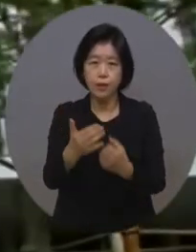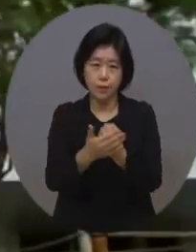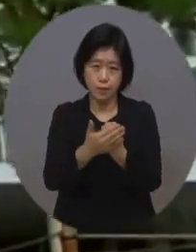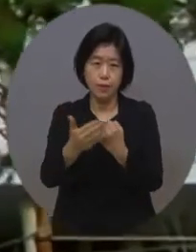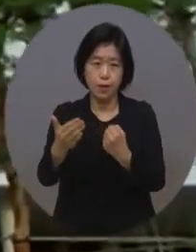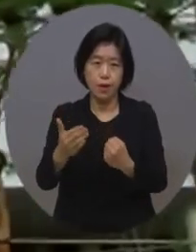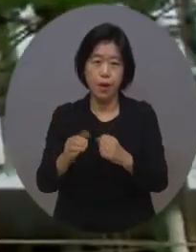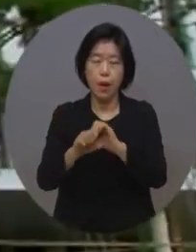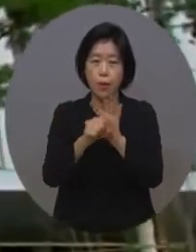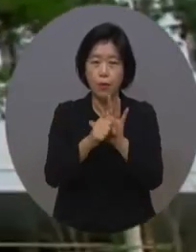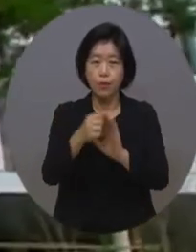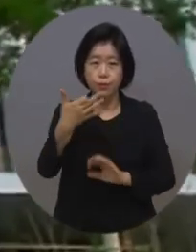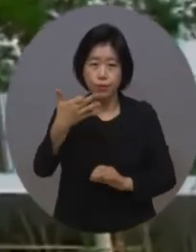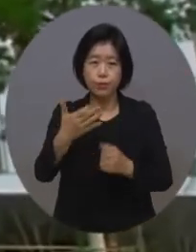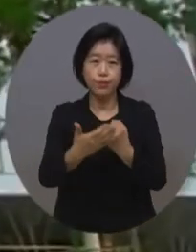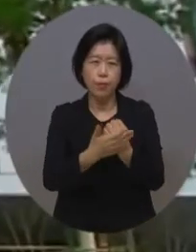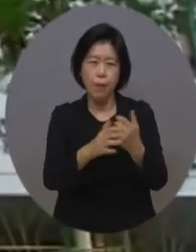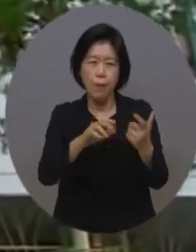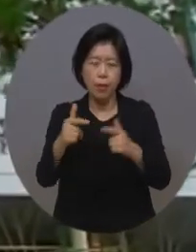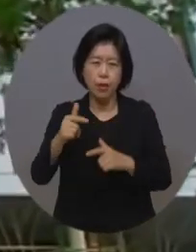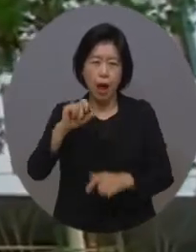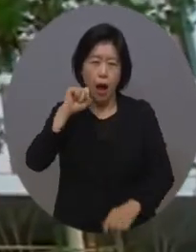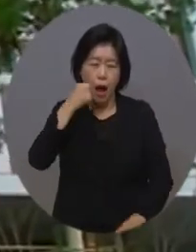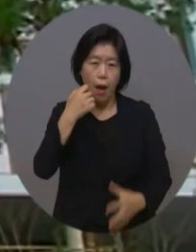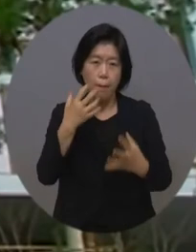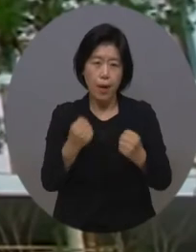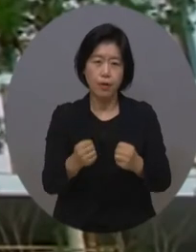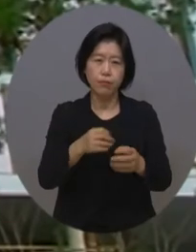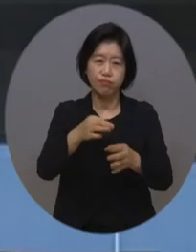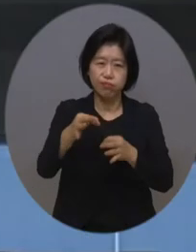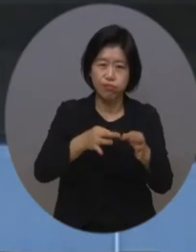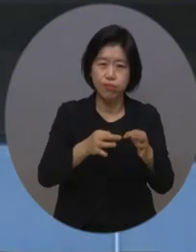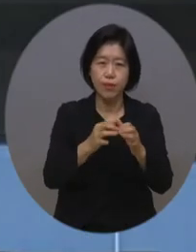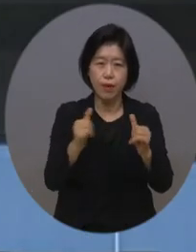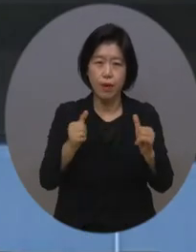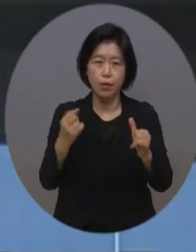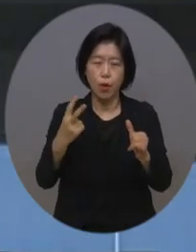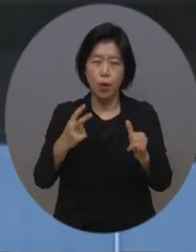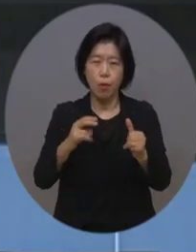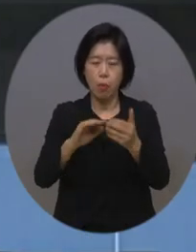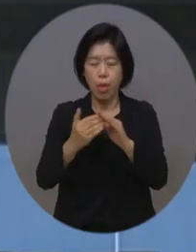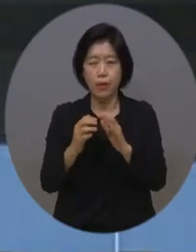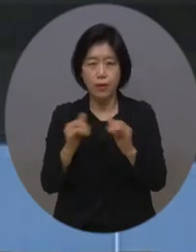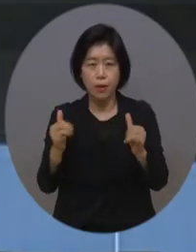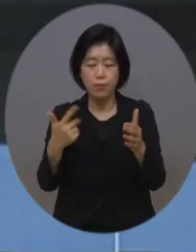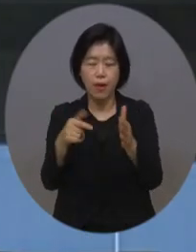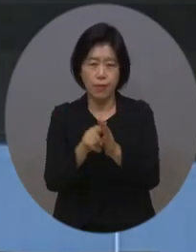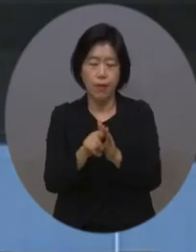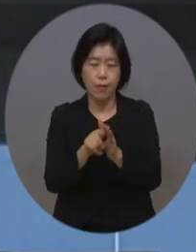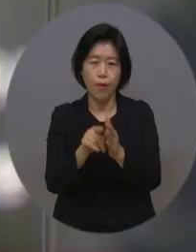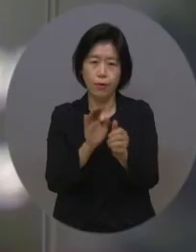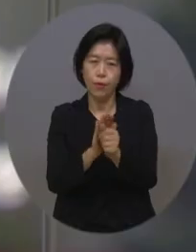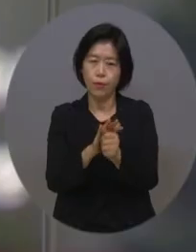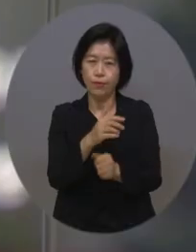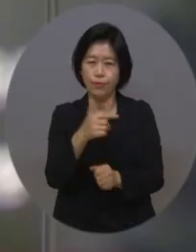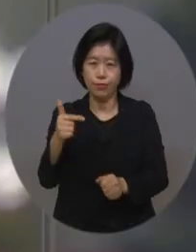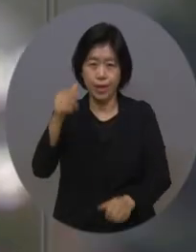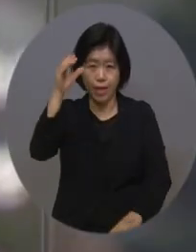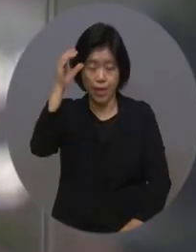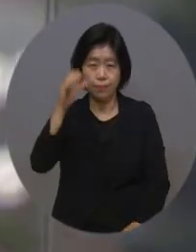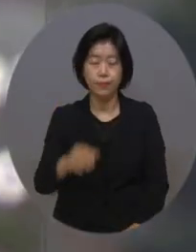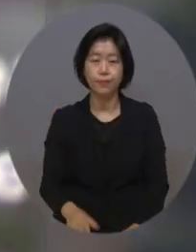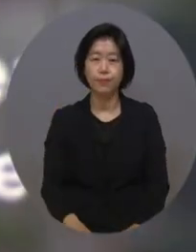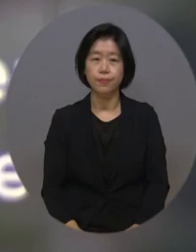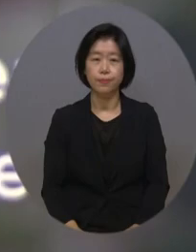코로나 이익으로 어려움을 겪는 소상공인 저소득층의 생활이 포 태미 될 것으로 기대를 밝혔습니다 폭시